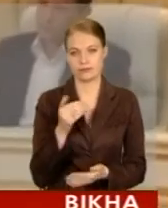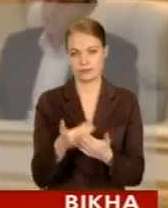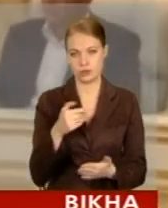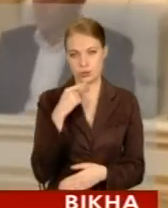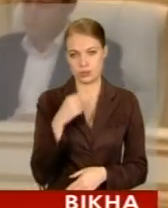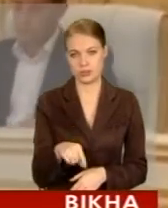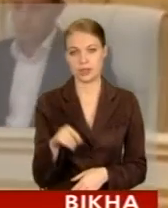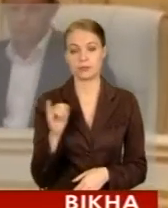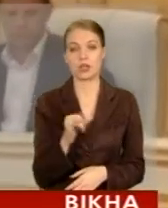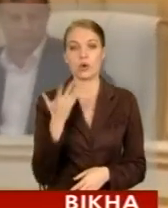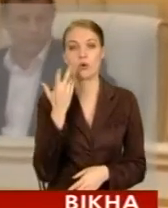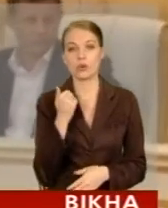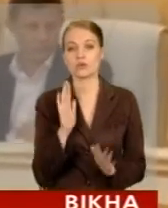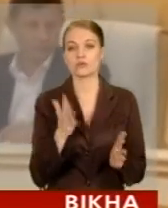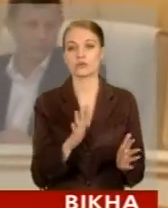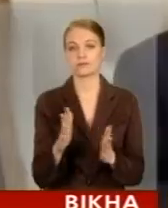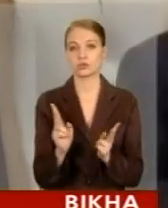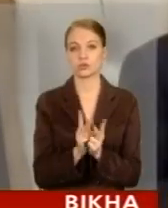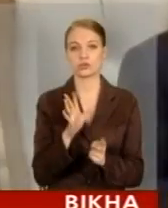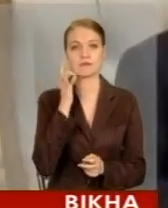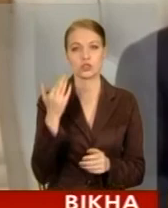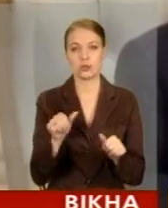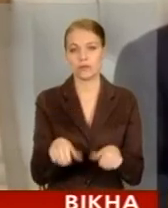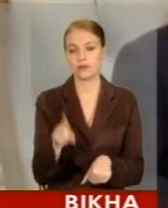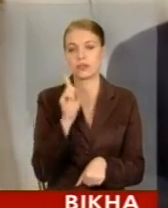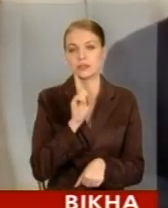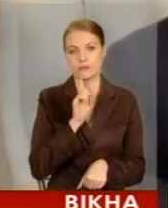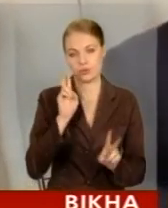Де і коли саме відбудеться зустріч у мінському форматі, поки що невідомо.